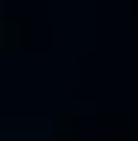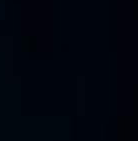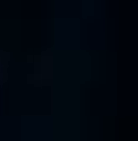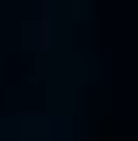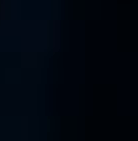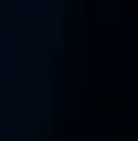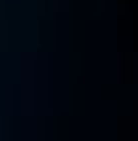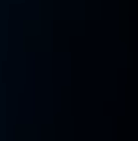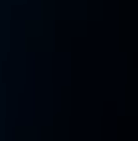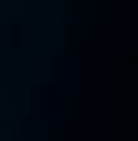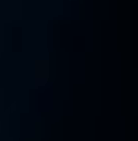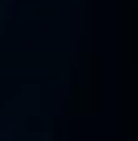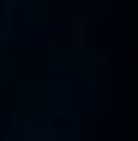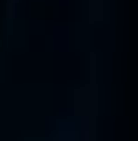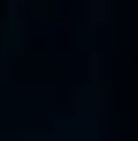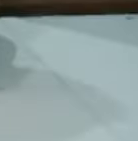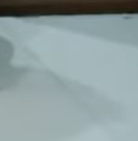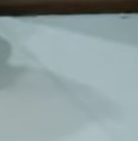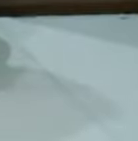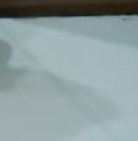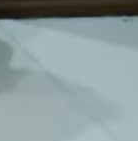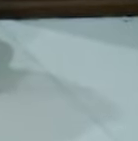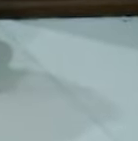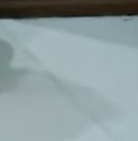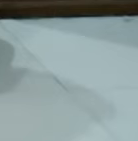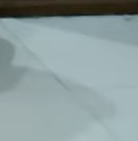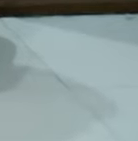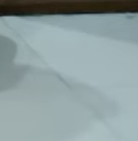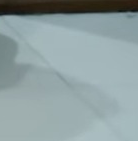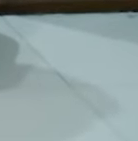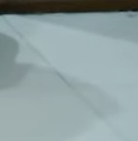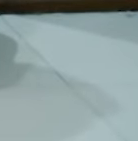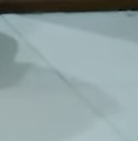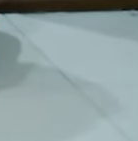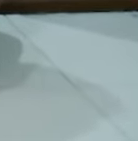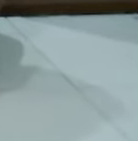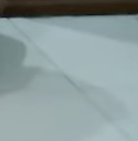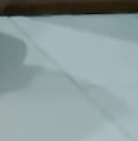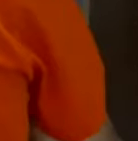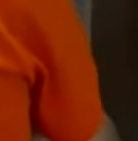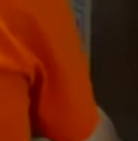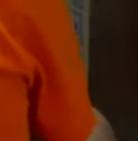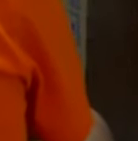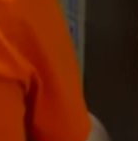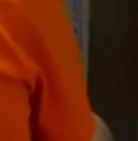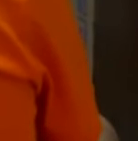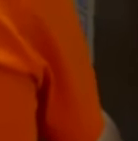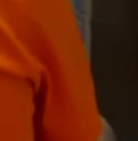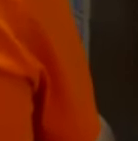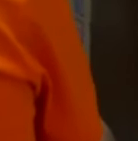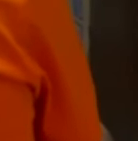tersangka staf ahli Kemenkomdigi, memfilter dan memverifikasi situs judi online agar tidak terblokir.